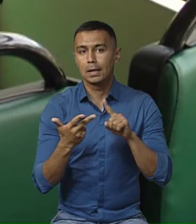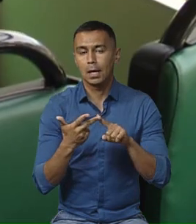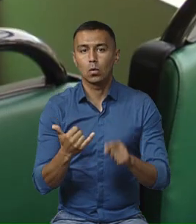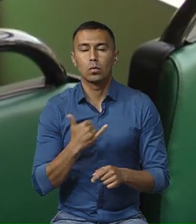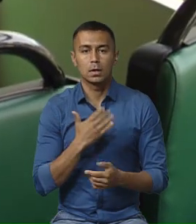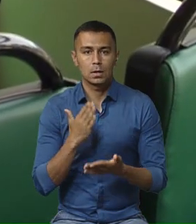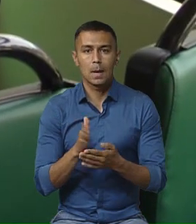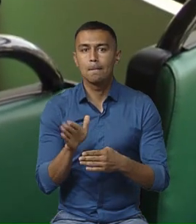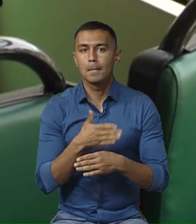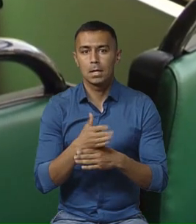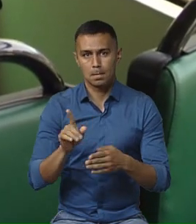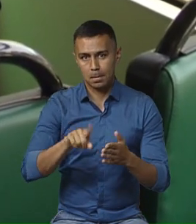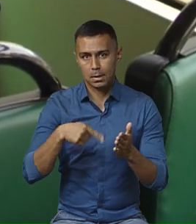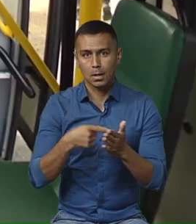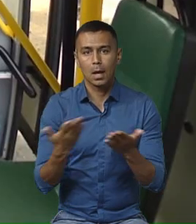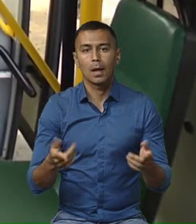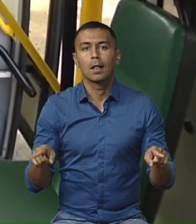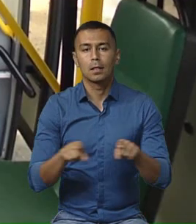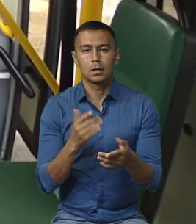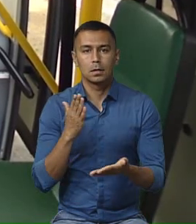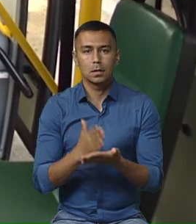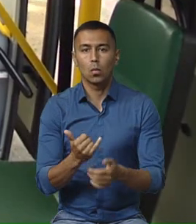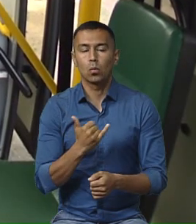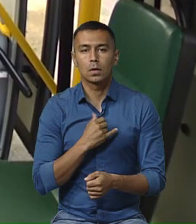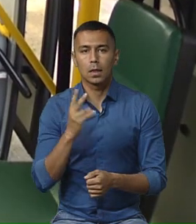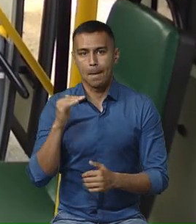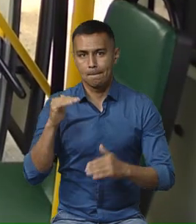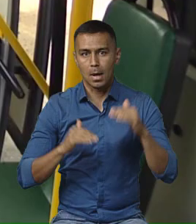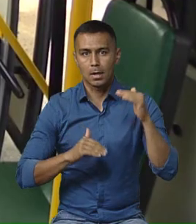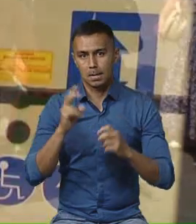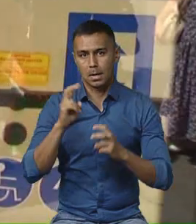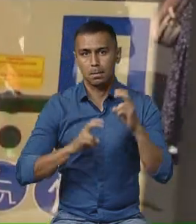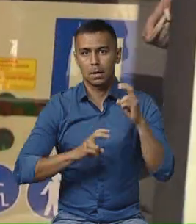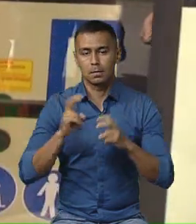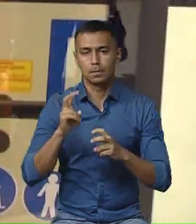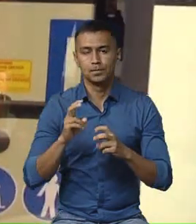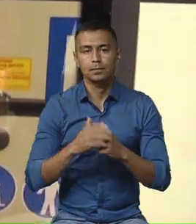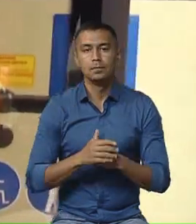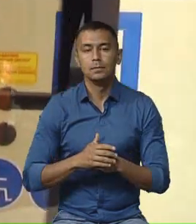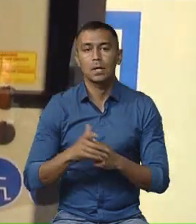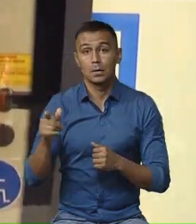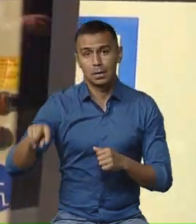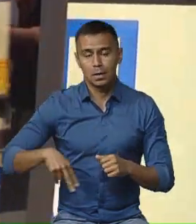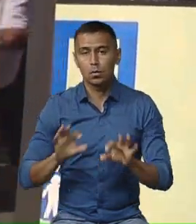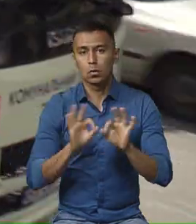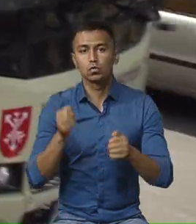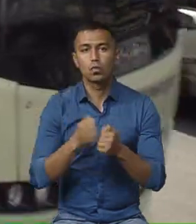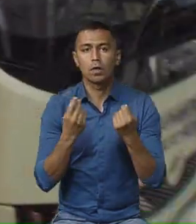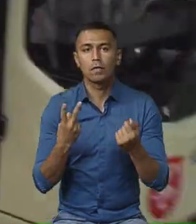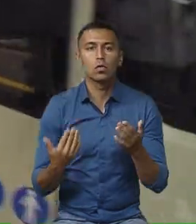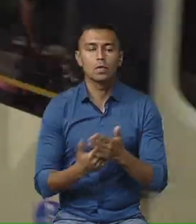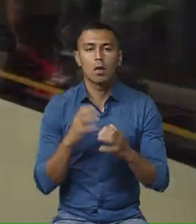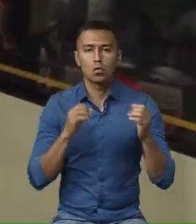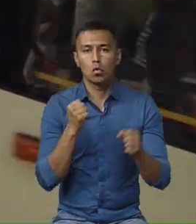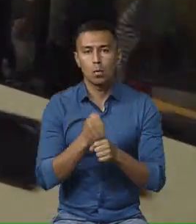є міжміський, який теж є в нас на балансі підприємства. За словами Сергія Бобуха, щодня 2 нових автобуси